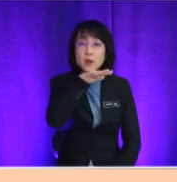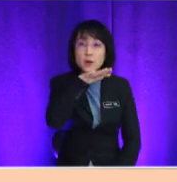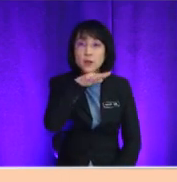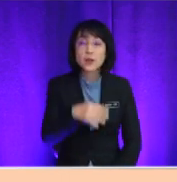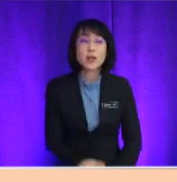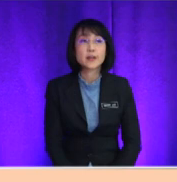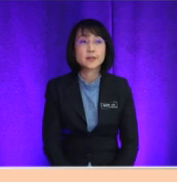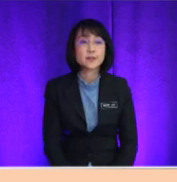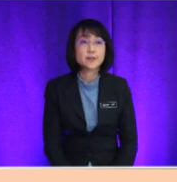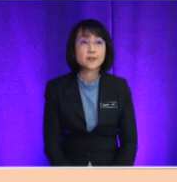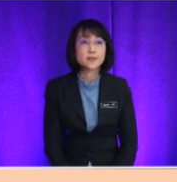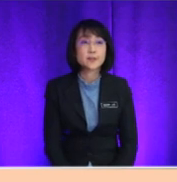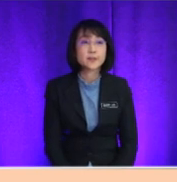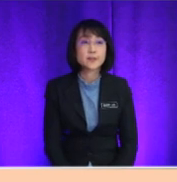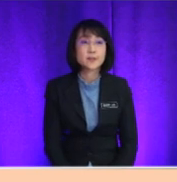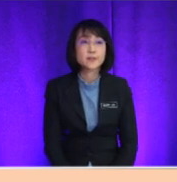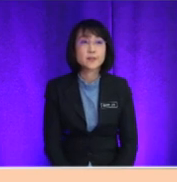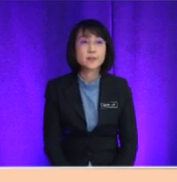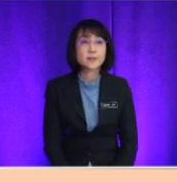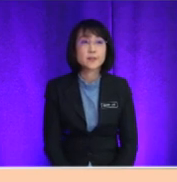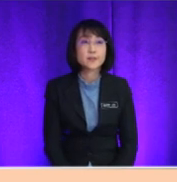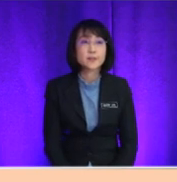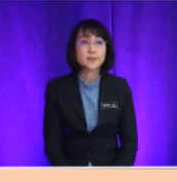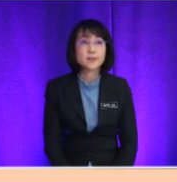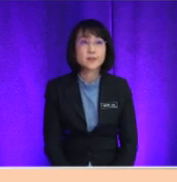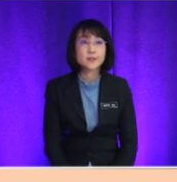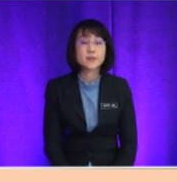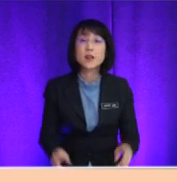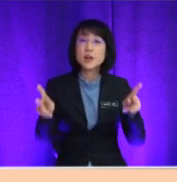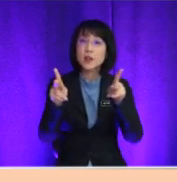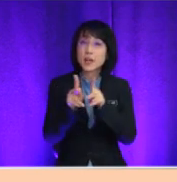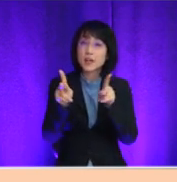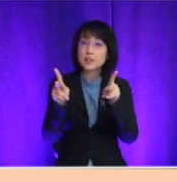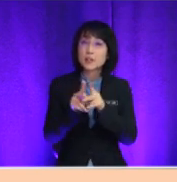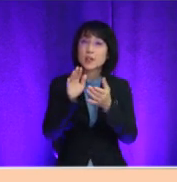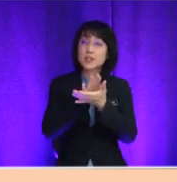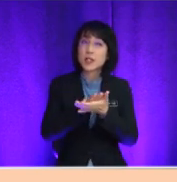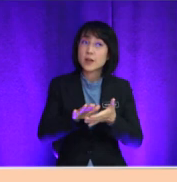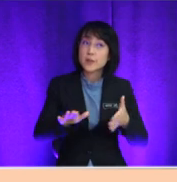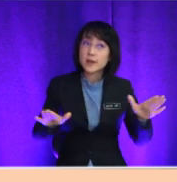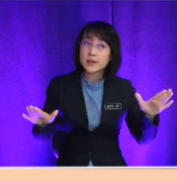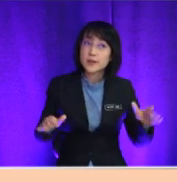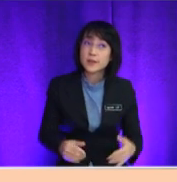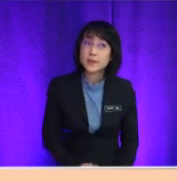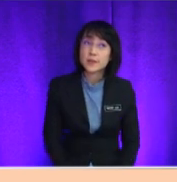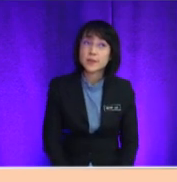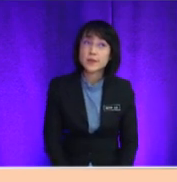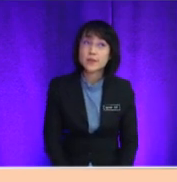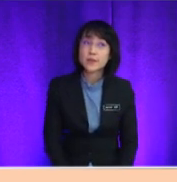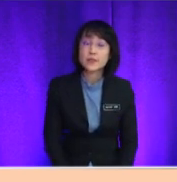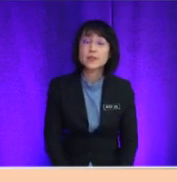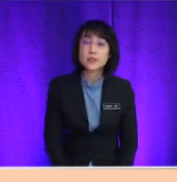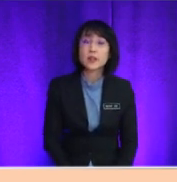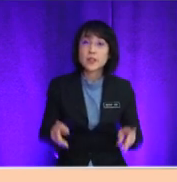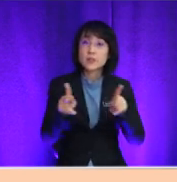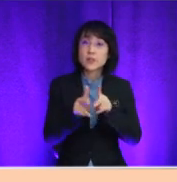Oke dan seterusnya kasut keselamatan atau kita Panggil sebagai safety